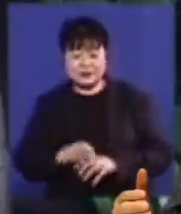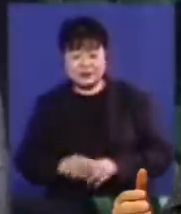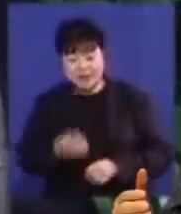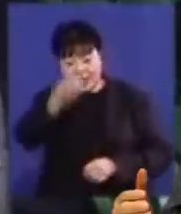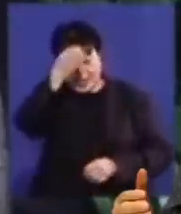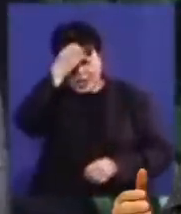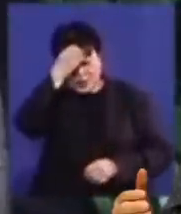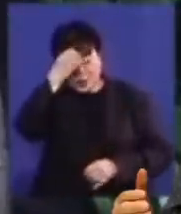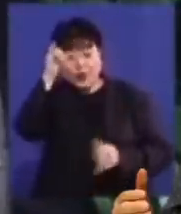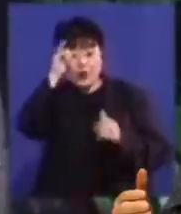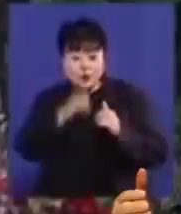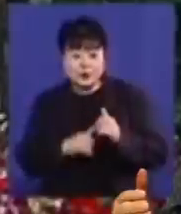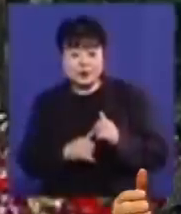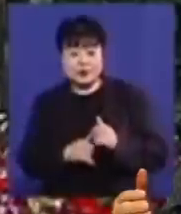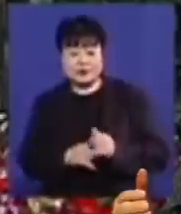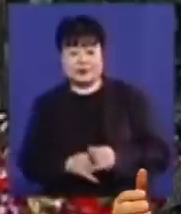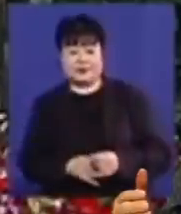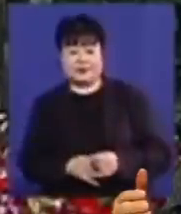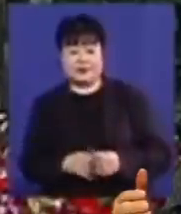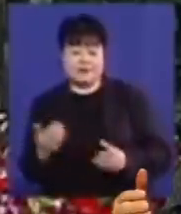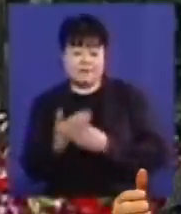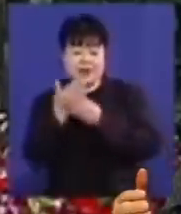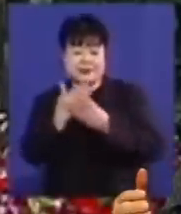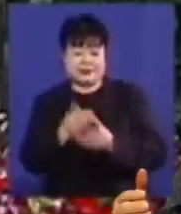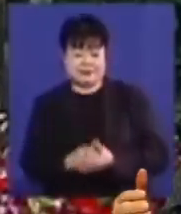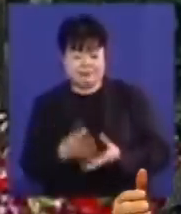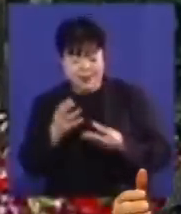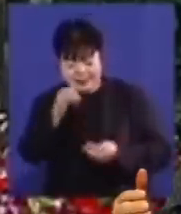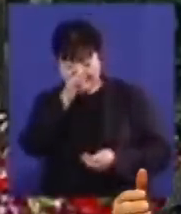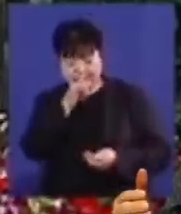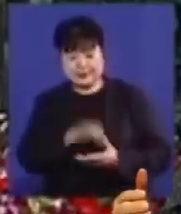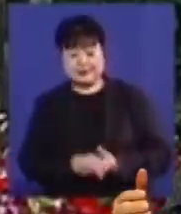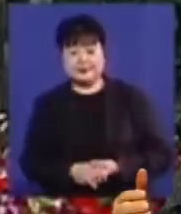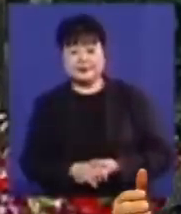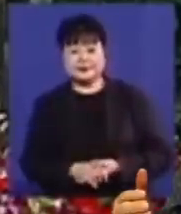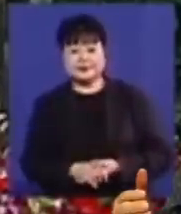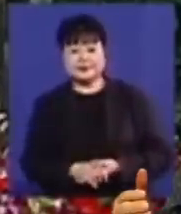역사상 유례없는 부흥과 성장을 이루었는데, 우리는